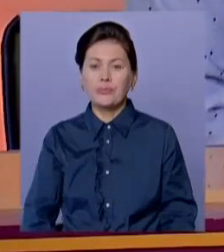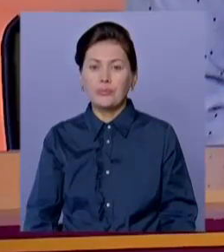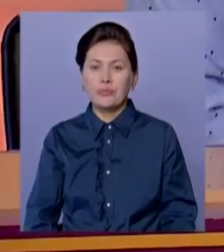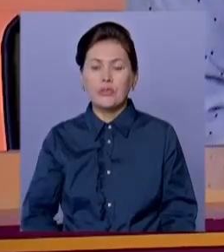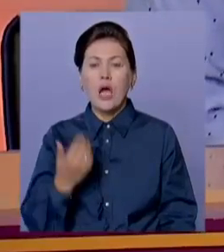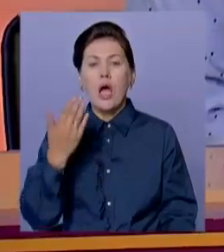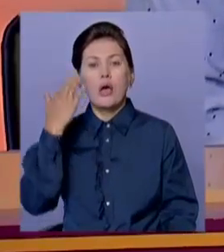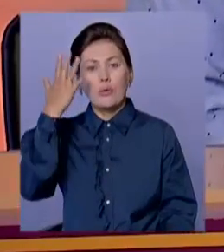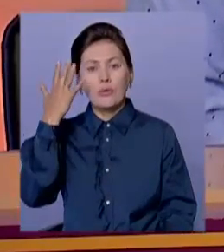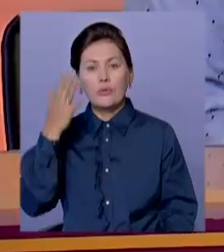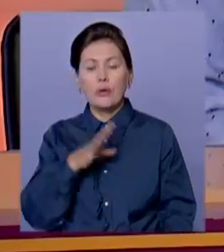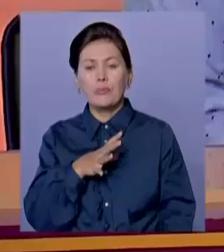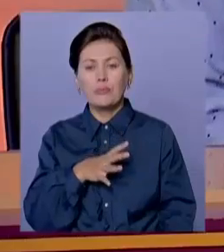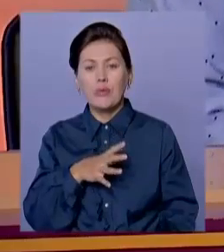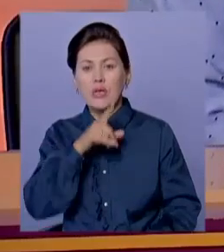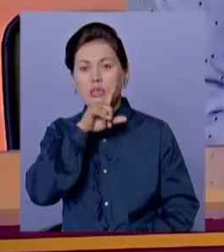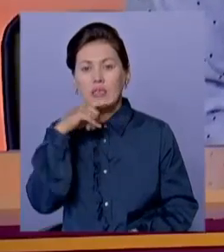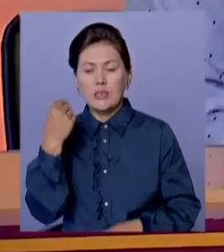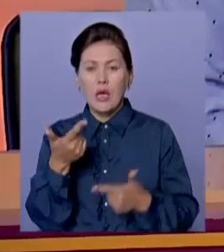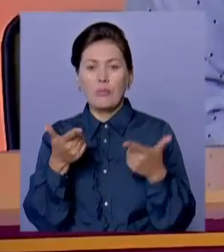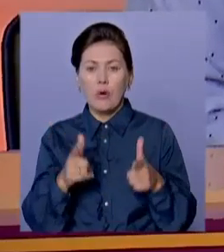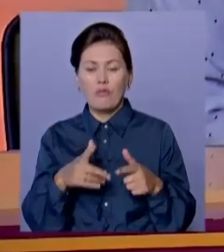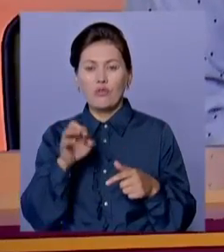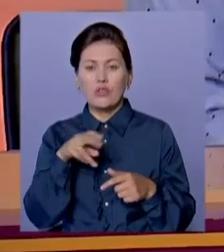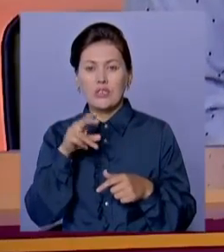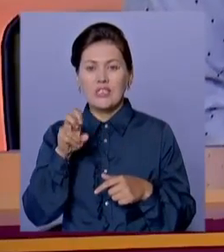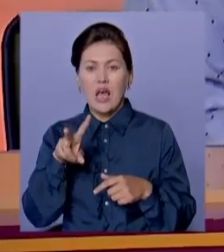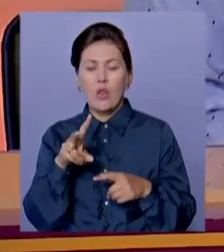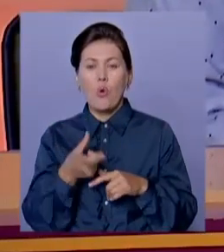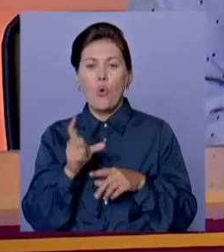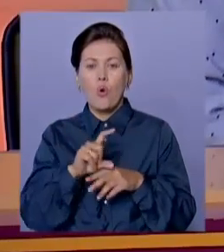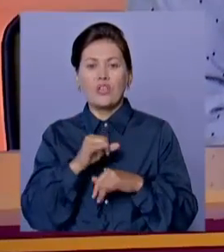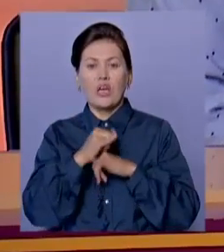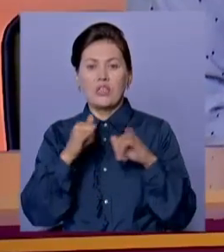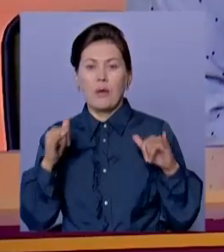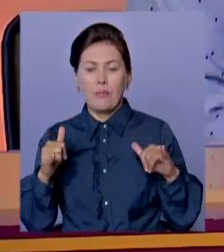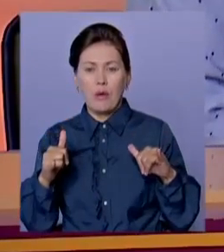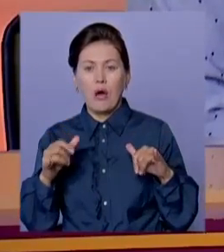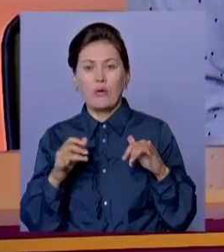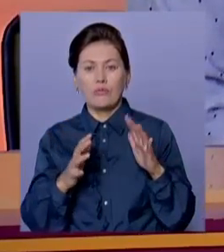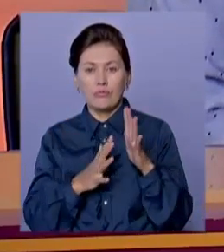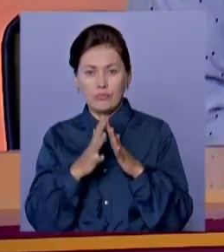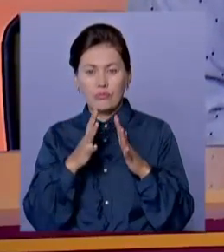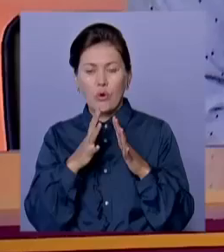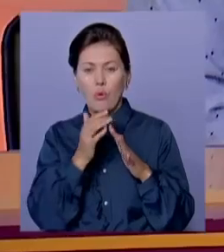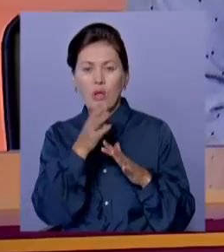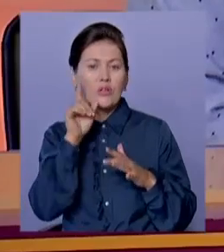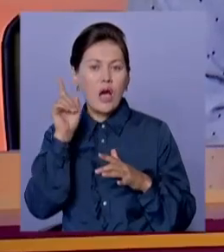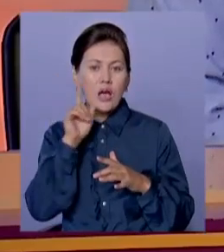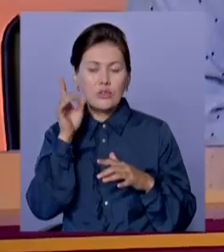Сіздің ойыңыз? Әрине, Ресейде футзал өте қатты дамыған. Олардың жас